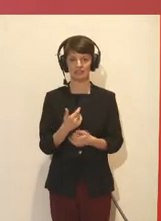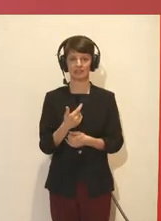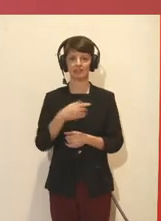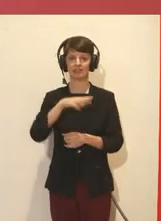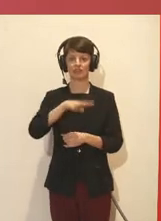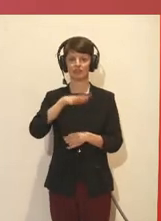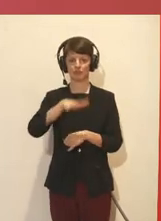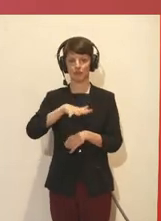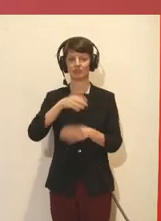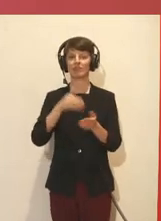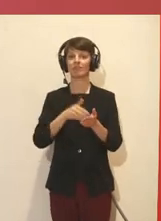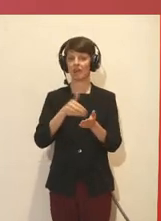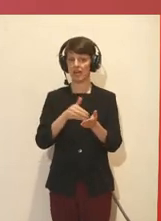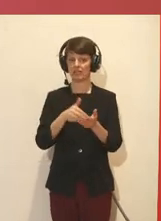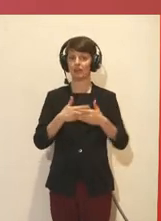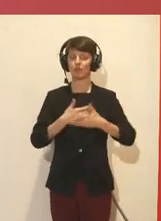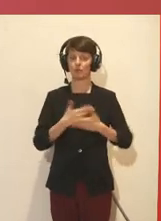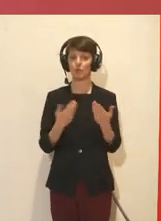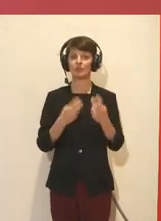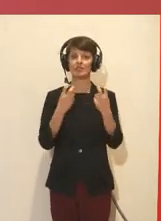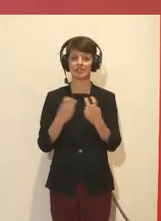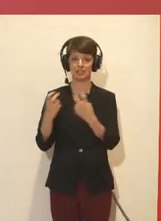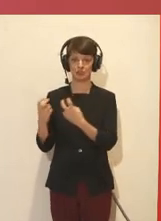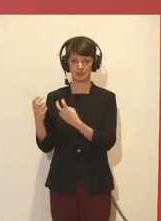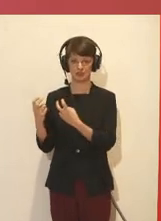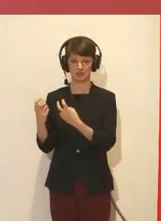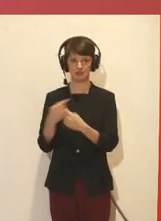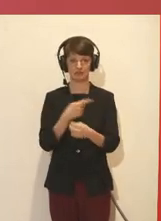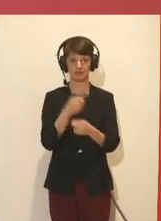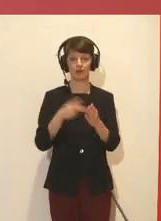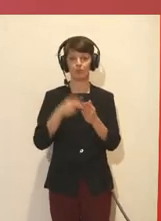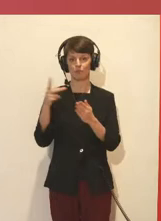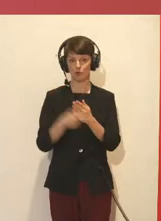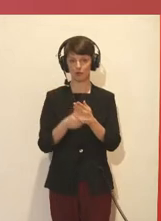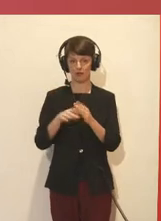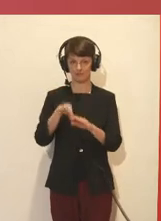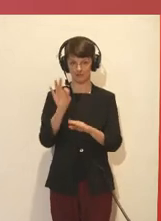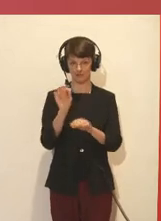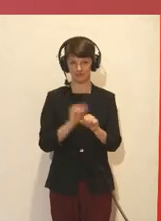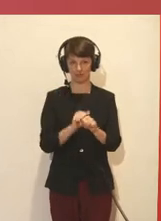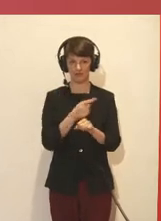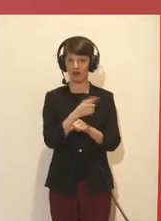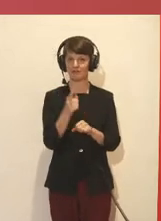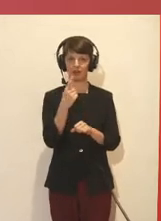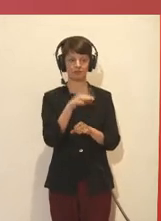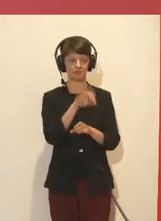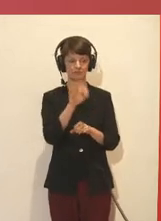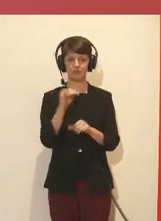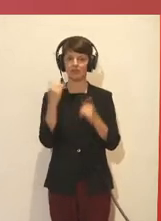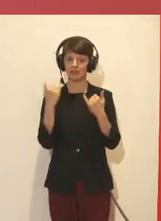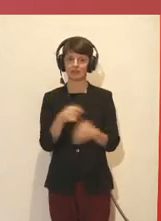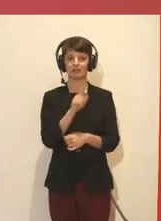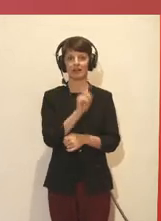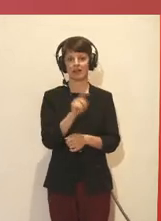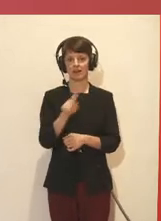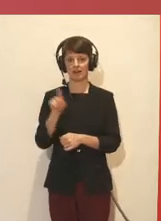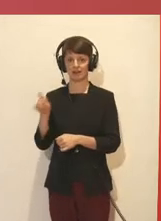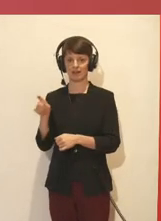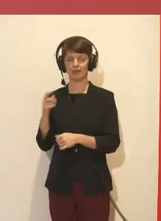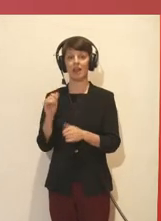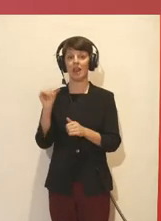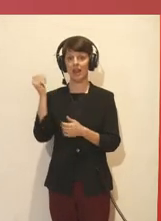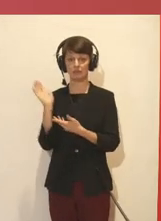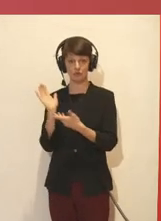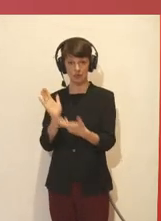uhr 15 geht es weiter in den sessions die ihr im programm findet sucht euch eine aus klickt ihr zur über entweder über den